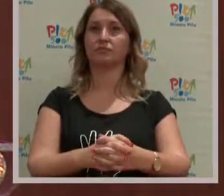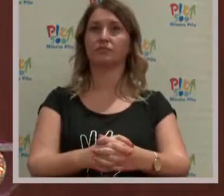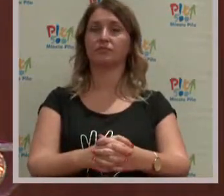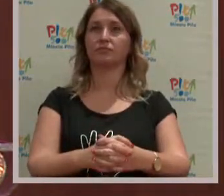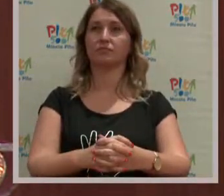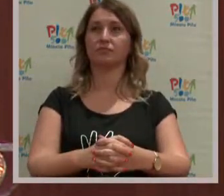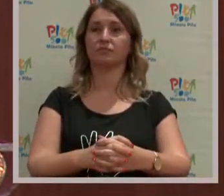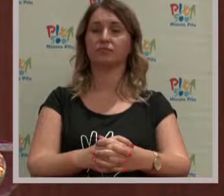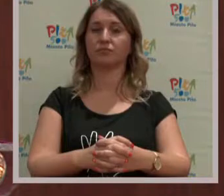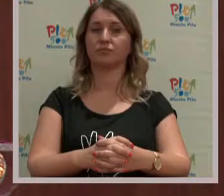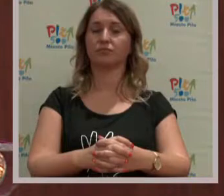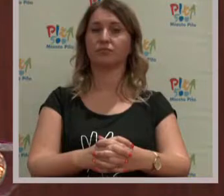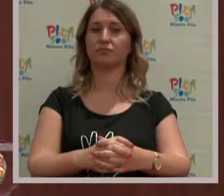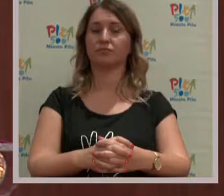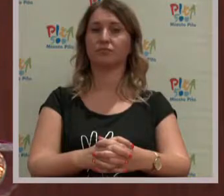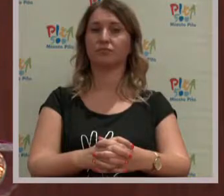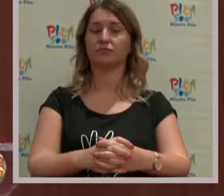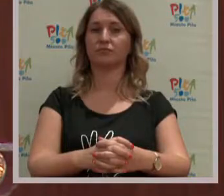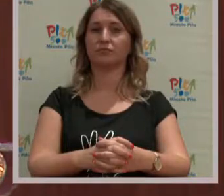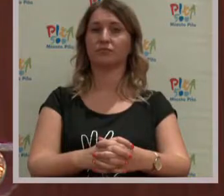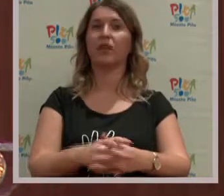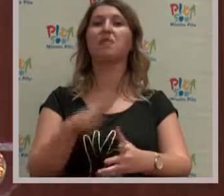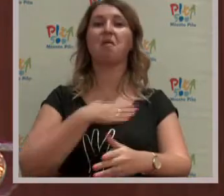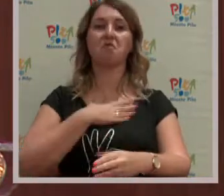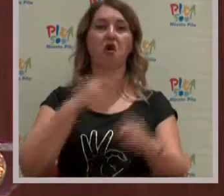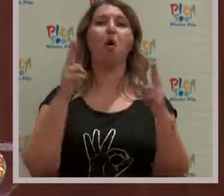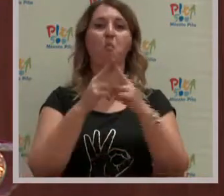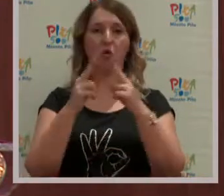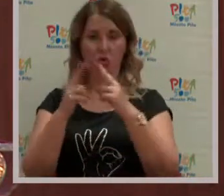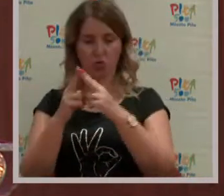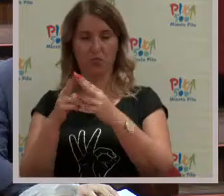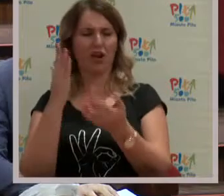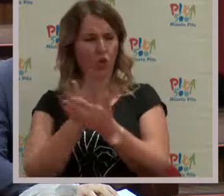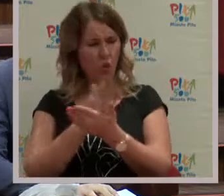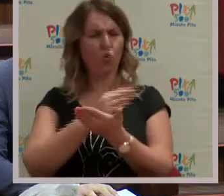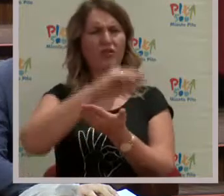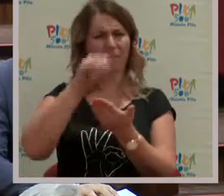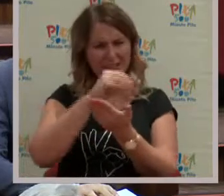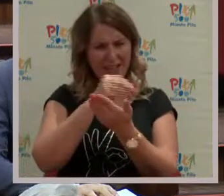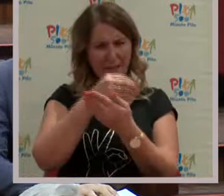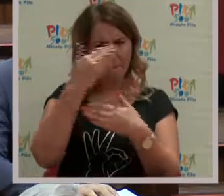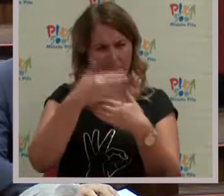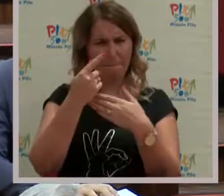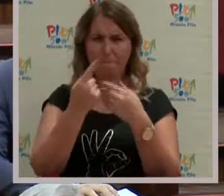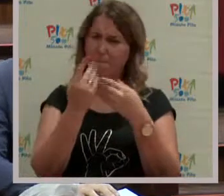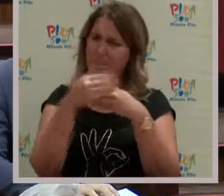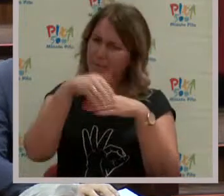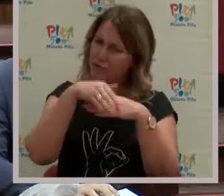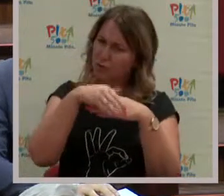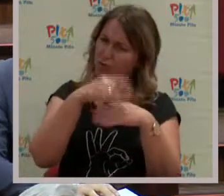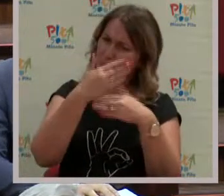takie porozumienie właściwie już prawie napisane, w tej chwili prawnicy pracują nad